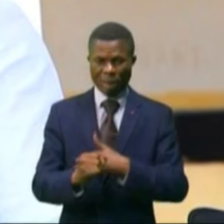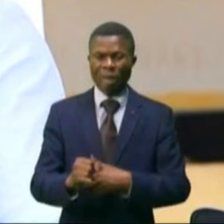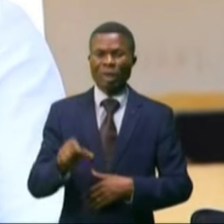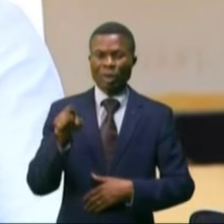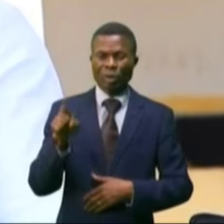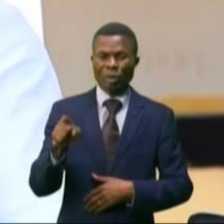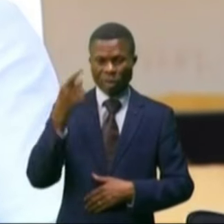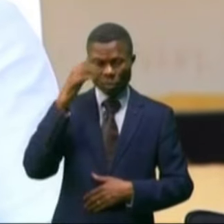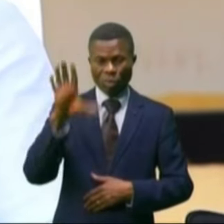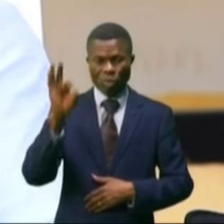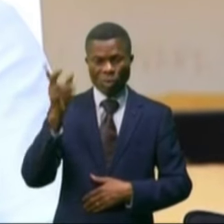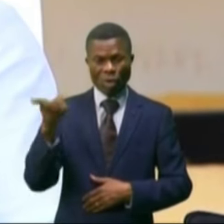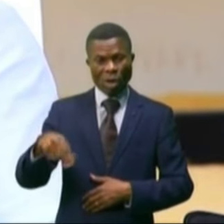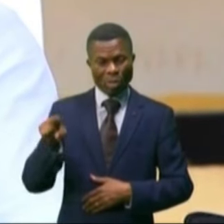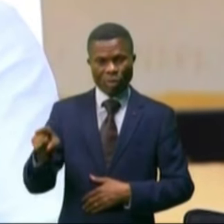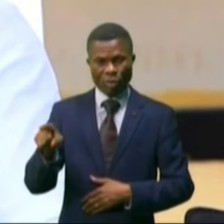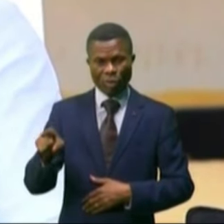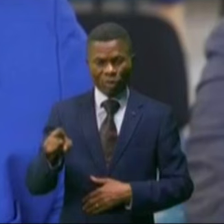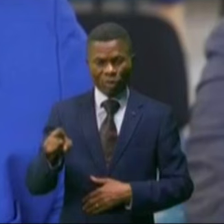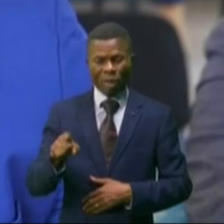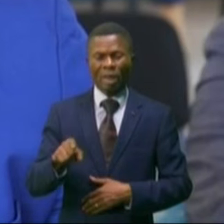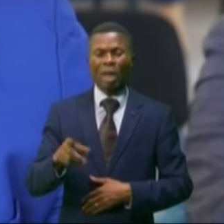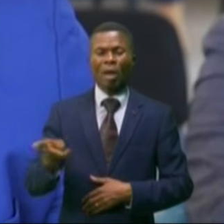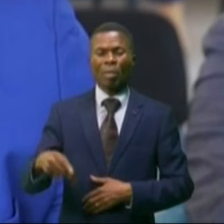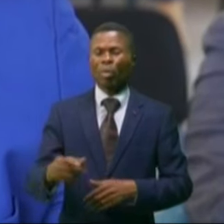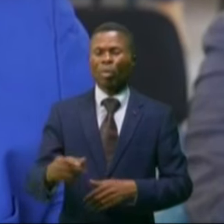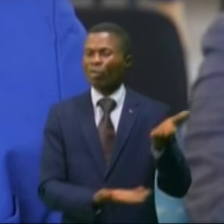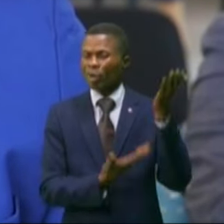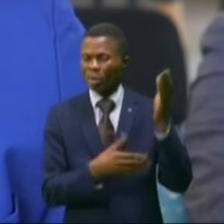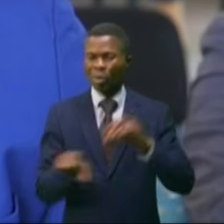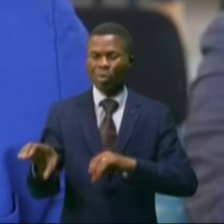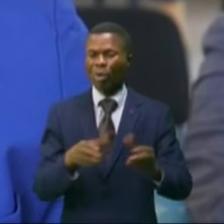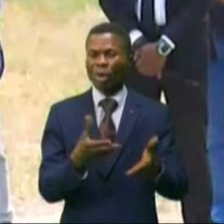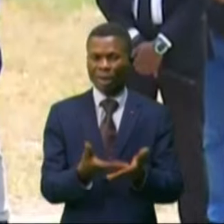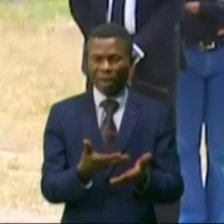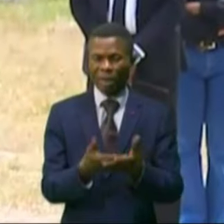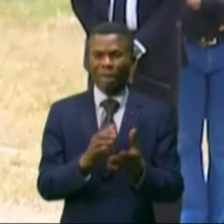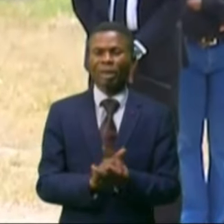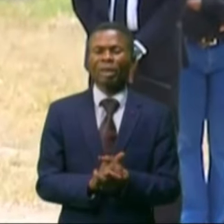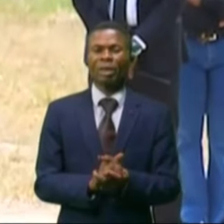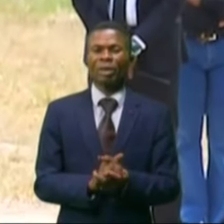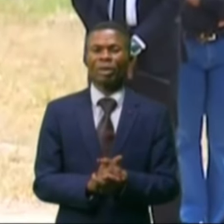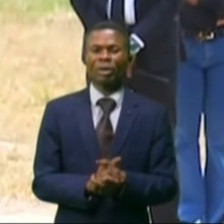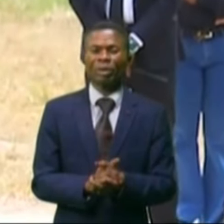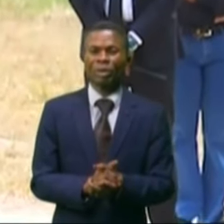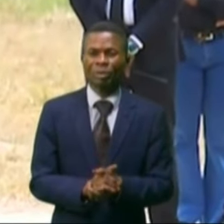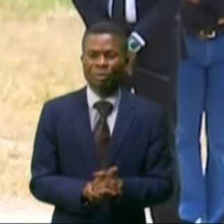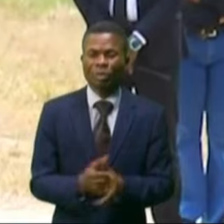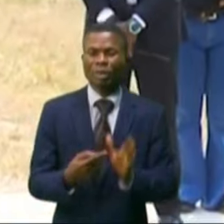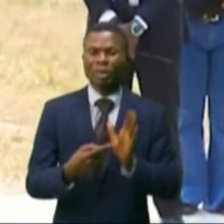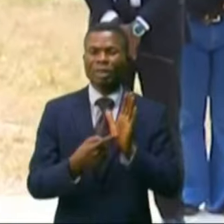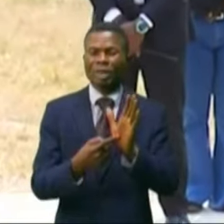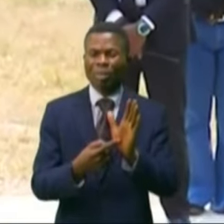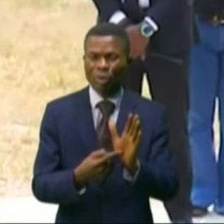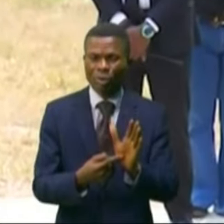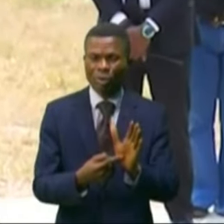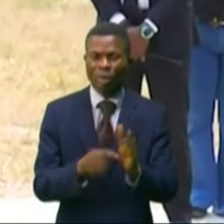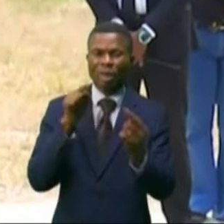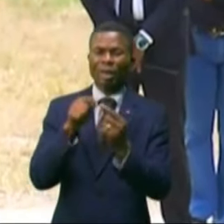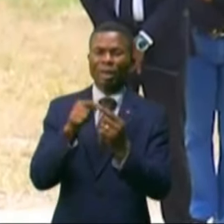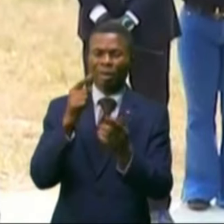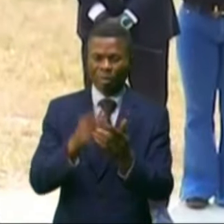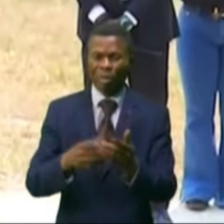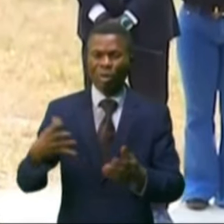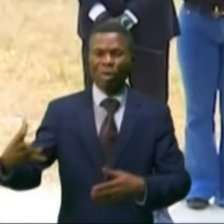pour avoir choisi sa province comme site pilote pour cette cérémonie. Cette lutte vise des objectifs, les